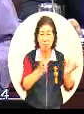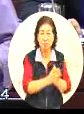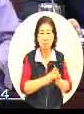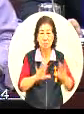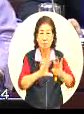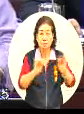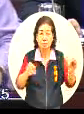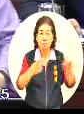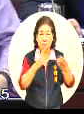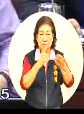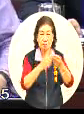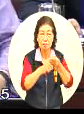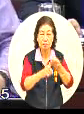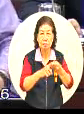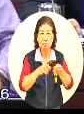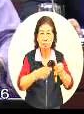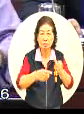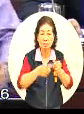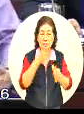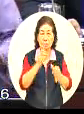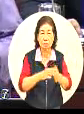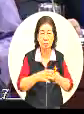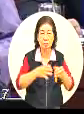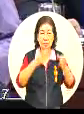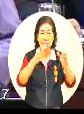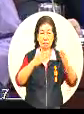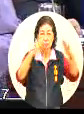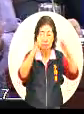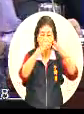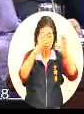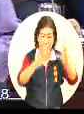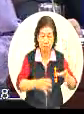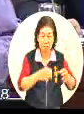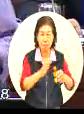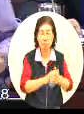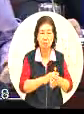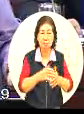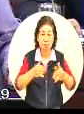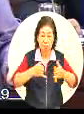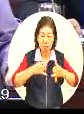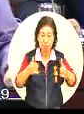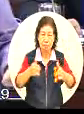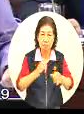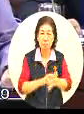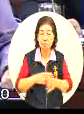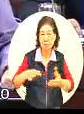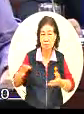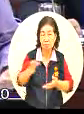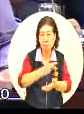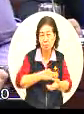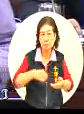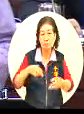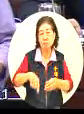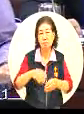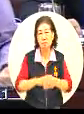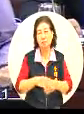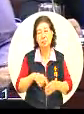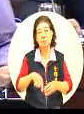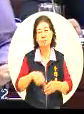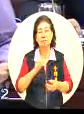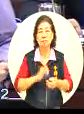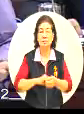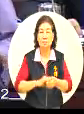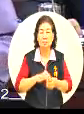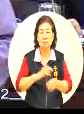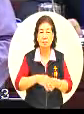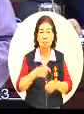前在这个道路不同征收等等所以我不清楚这个状况所以才请